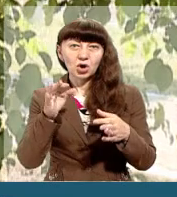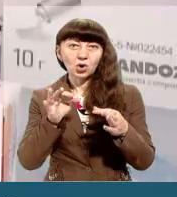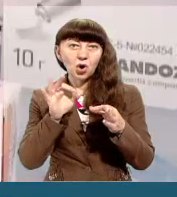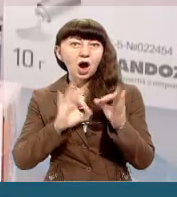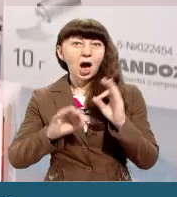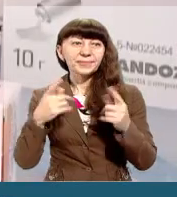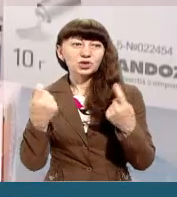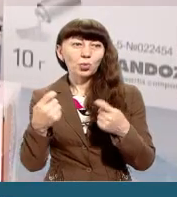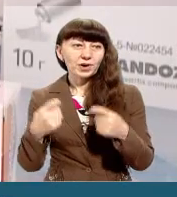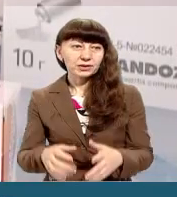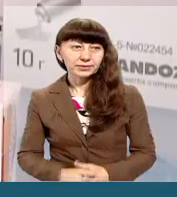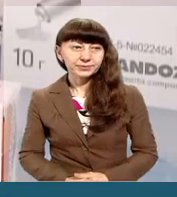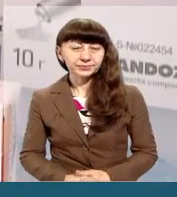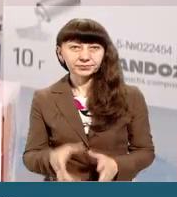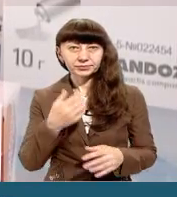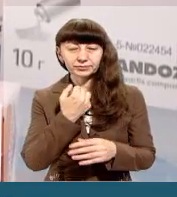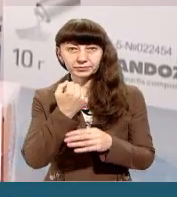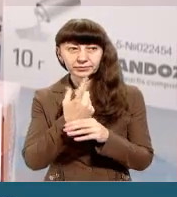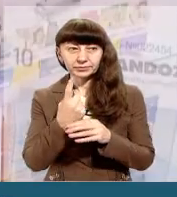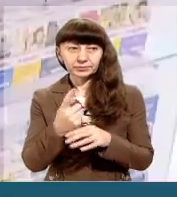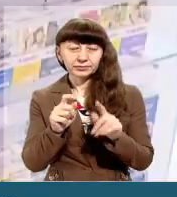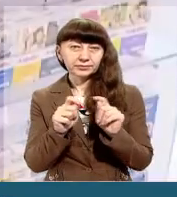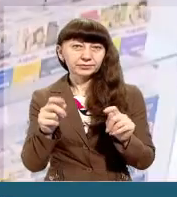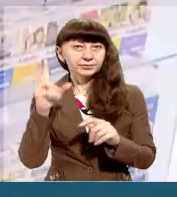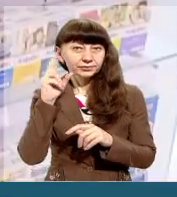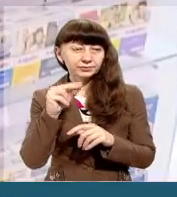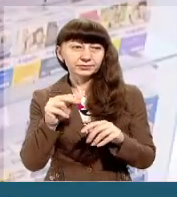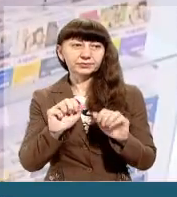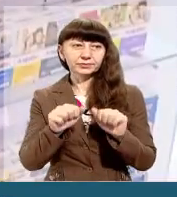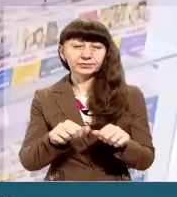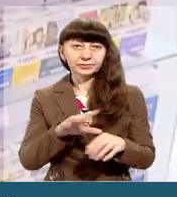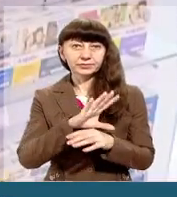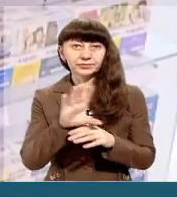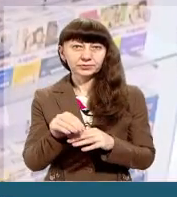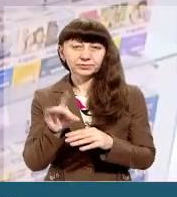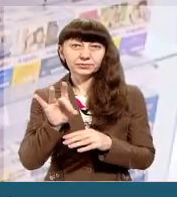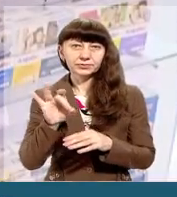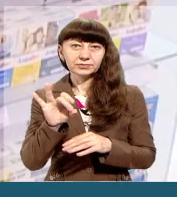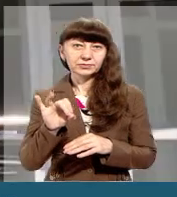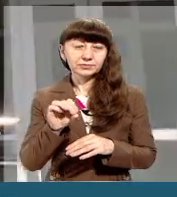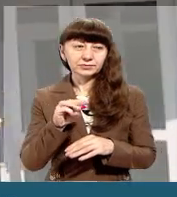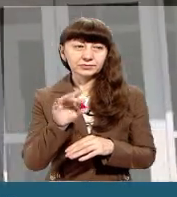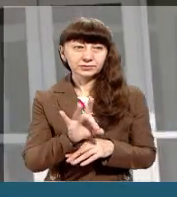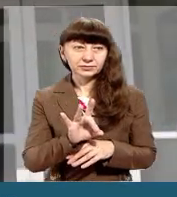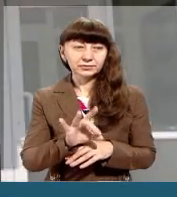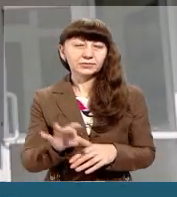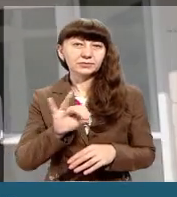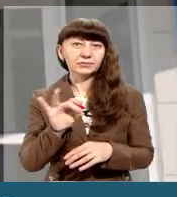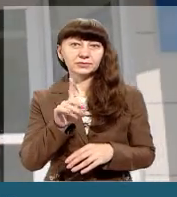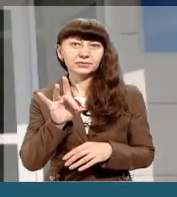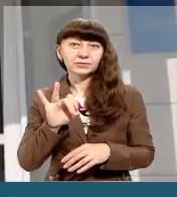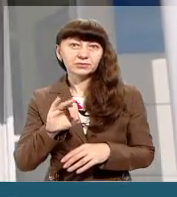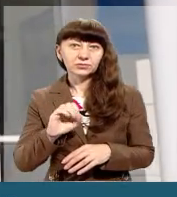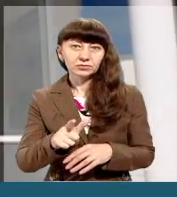продан. Благодаря цифровой маркировке будет создана цифровая платформа, единый реестр участников оборота рынка лекарств, единый